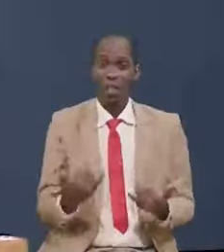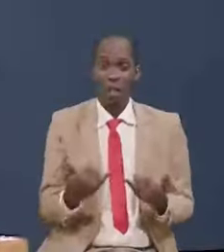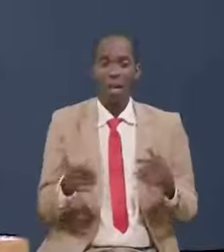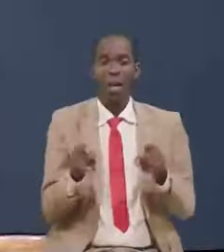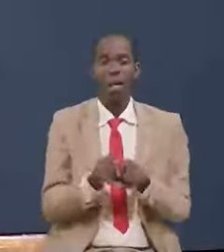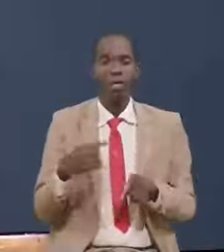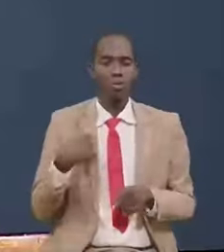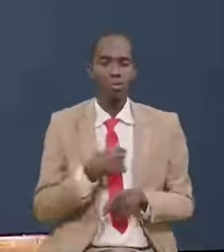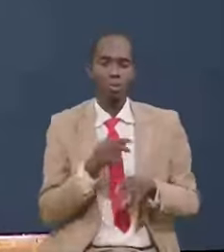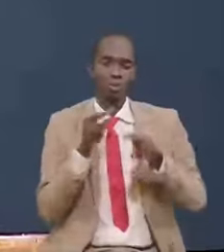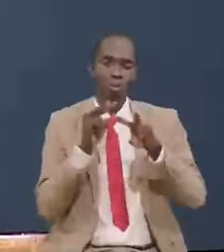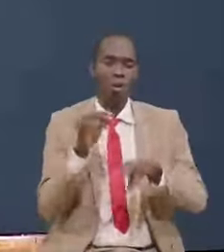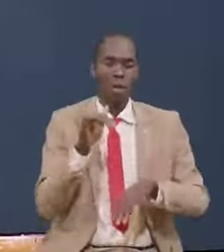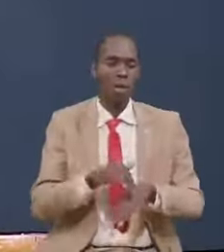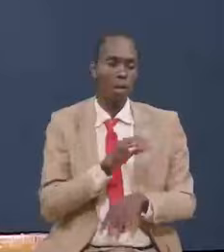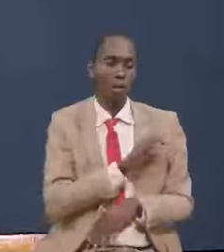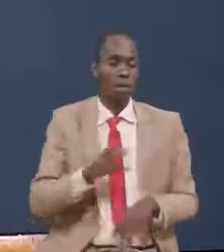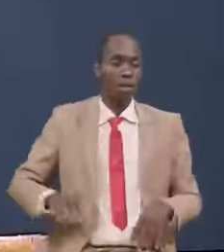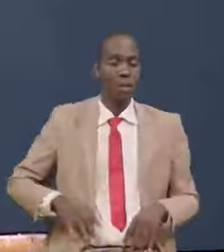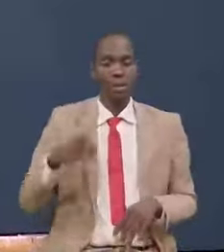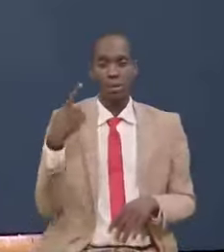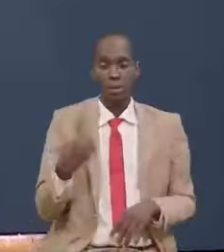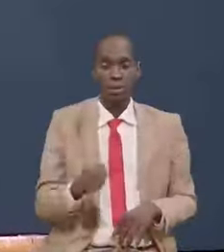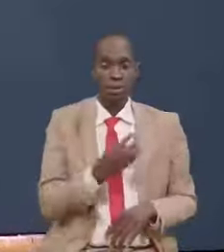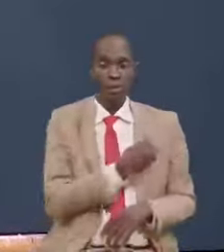Et comme nous considérons Christ le Messie,